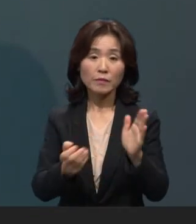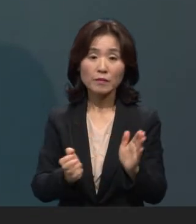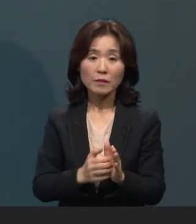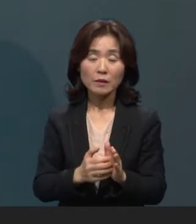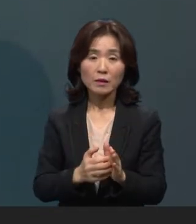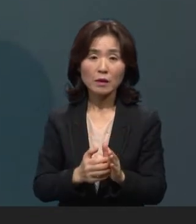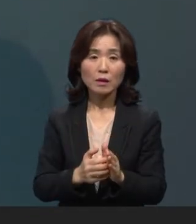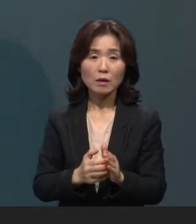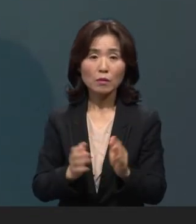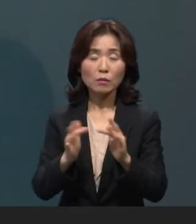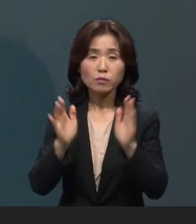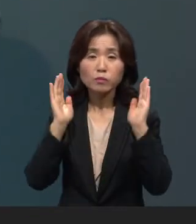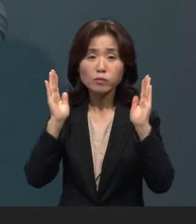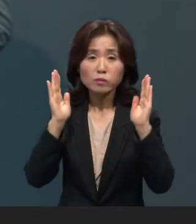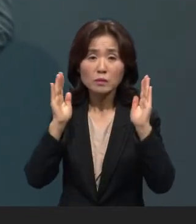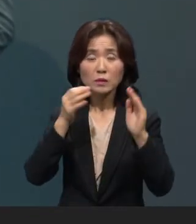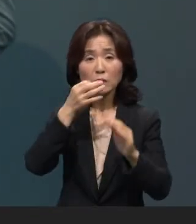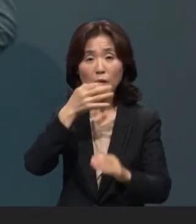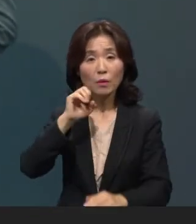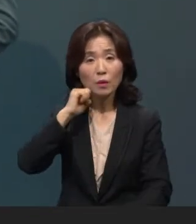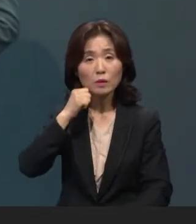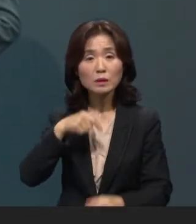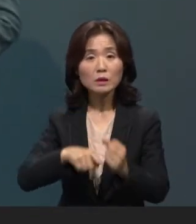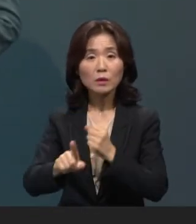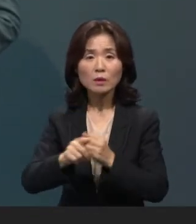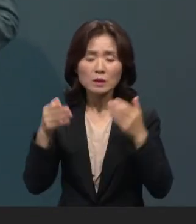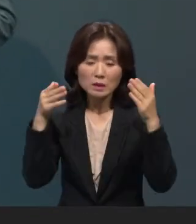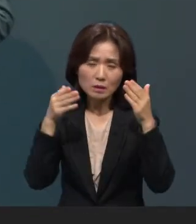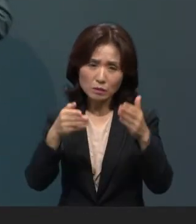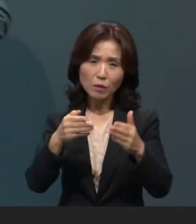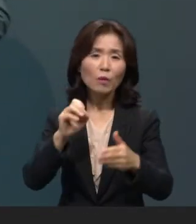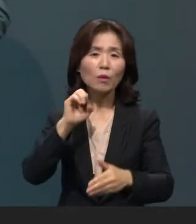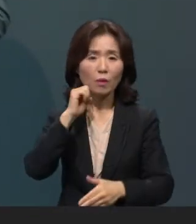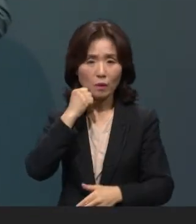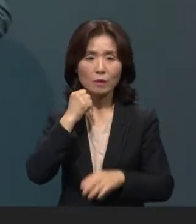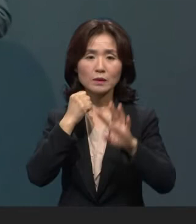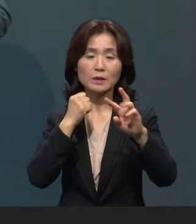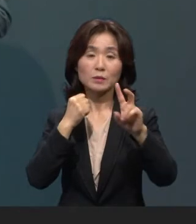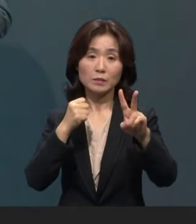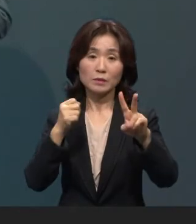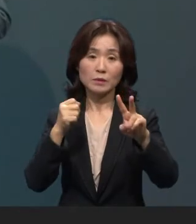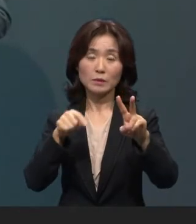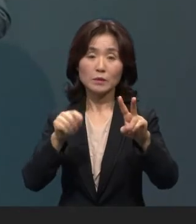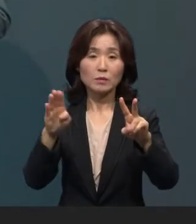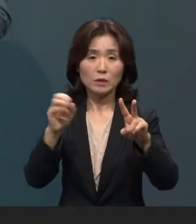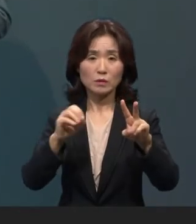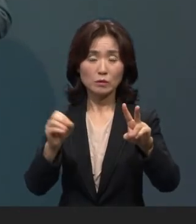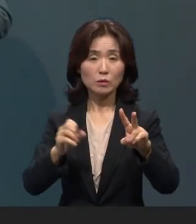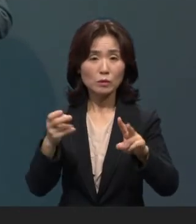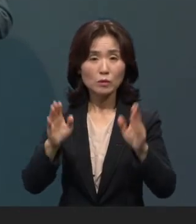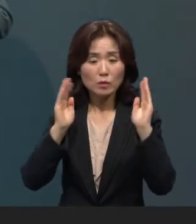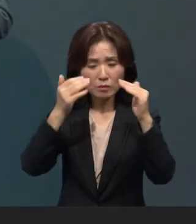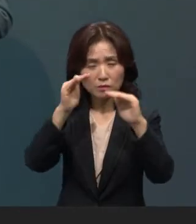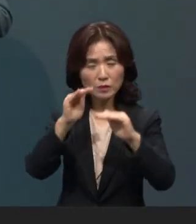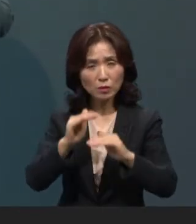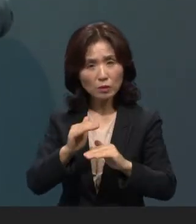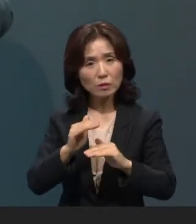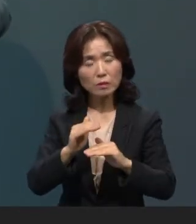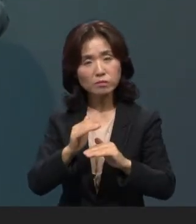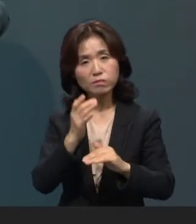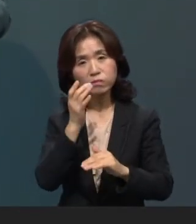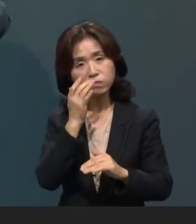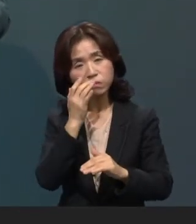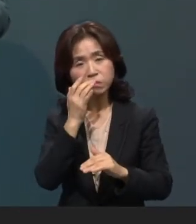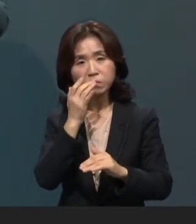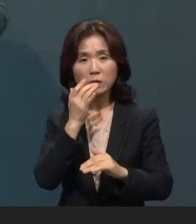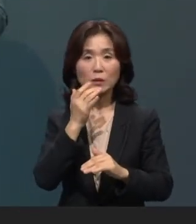집중 안 된다는 응답이 42.4% 로 압도적 이었읍니다 이 수업 자체가 부실하다는 다 보다는 수업